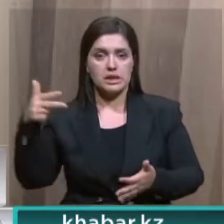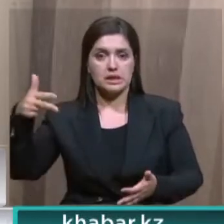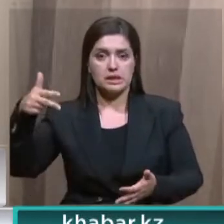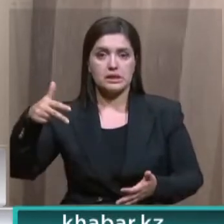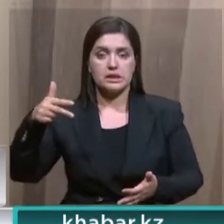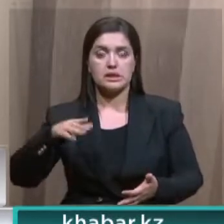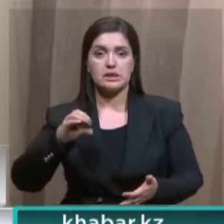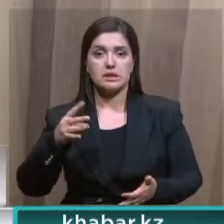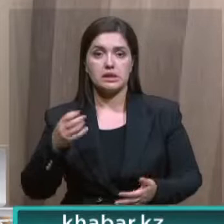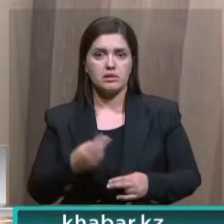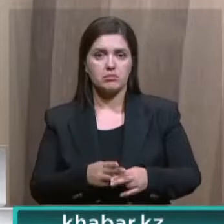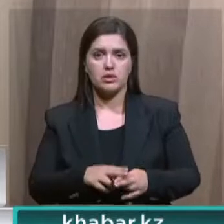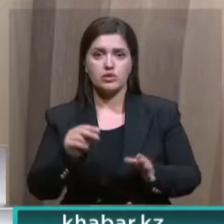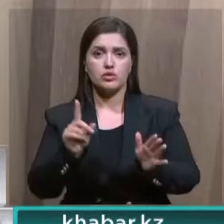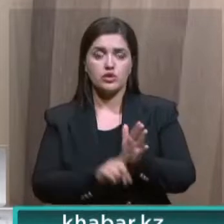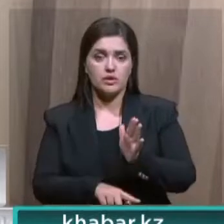3000. Поверьте, это недорого.